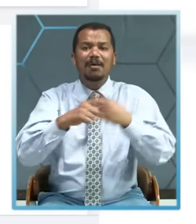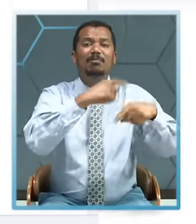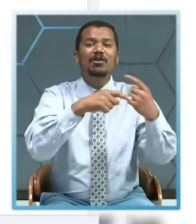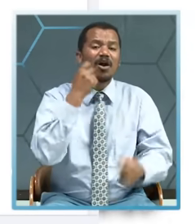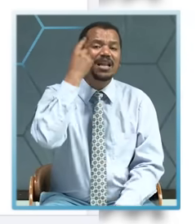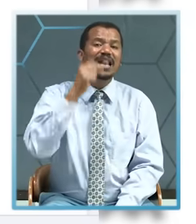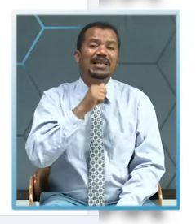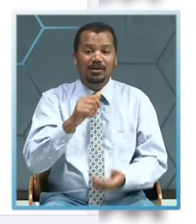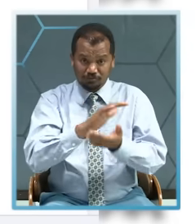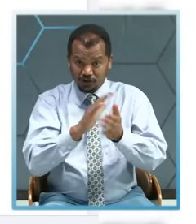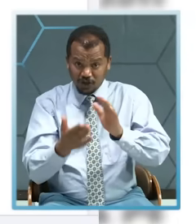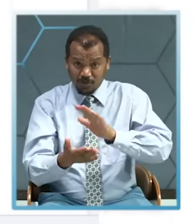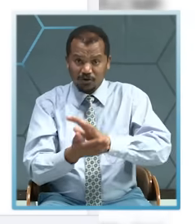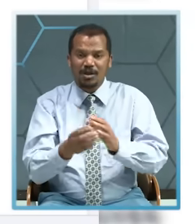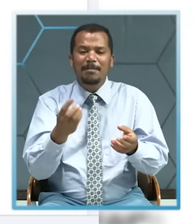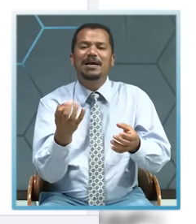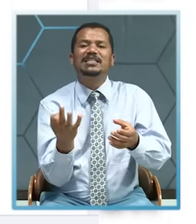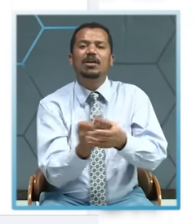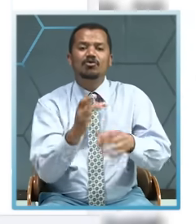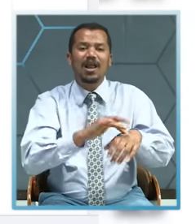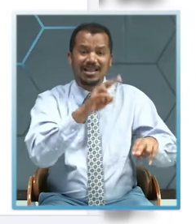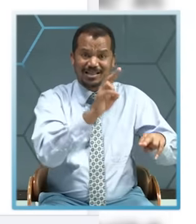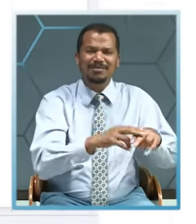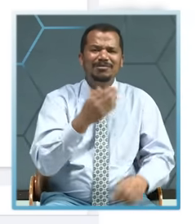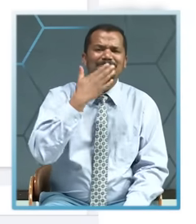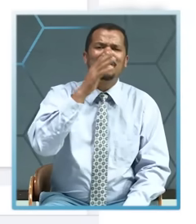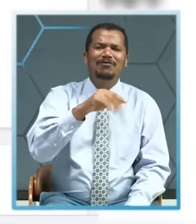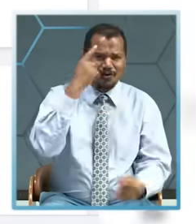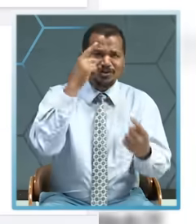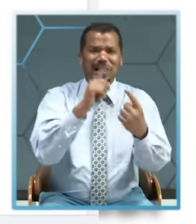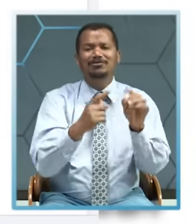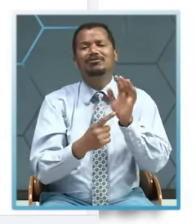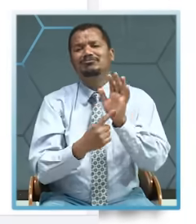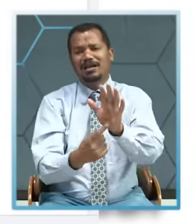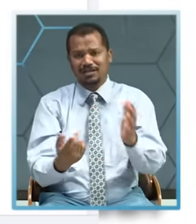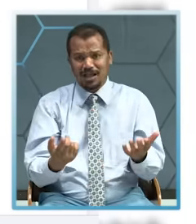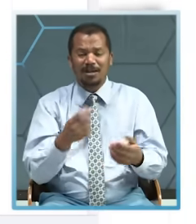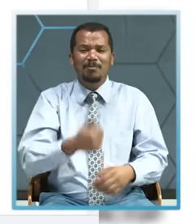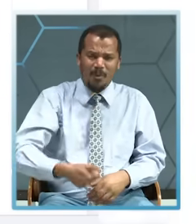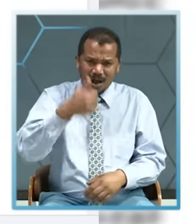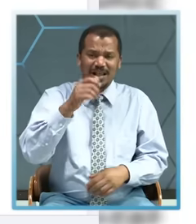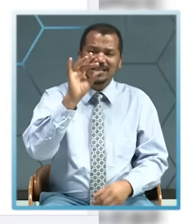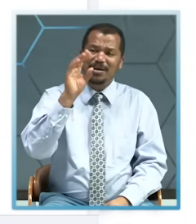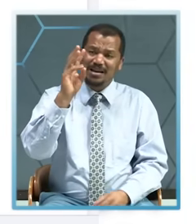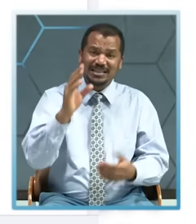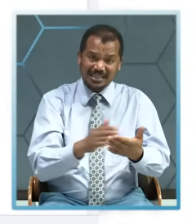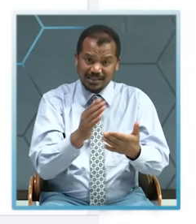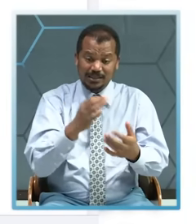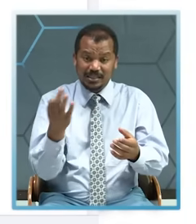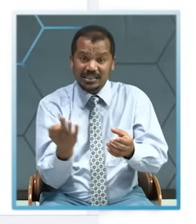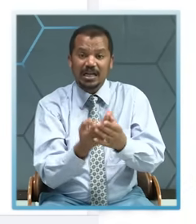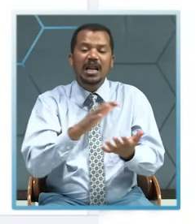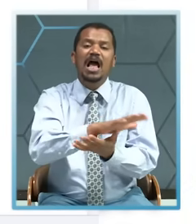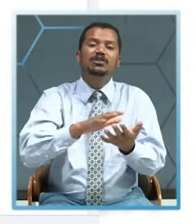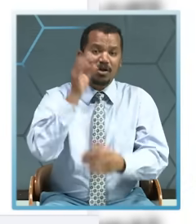ጥላ መሄዷን እንኳን ያልተረዱ ስለመሆናቸው በሰነዱ ላይ የተቀመጠው ከንቱ ዕቅዳቸው ያስረዳል። በዋነኛነት ባለ